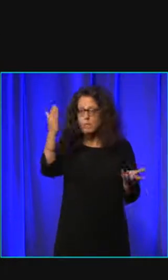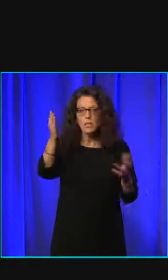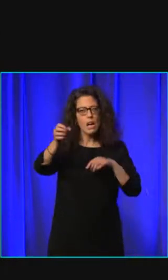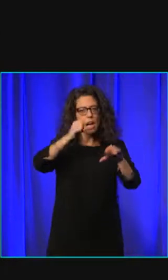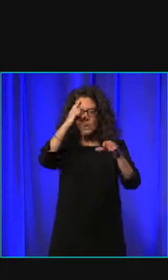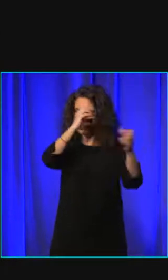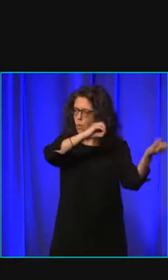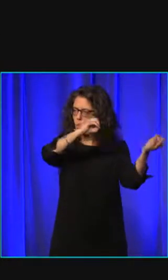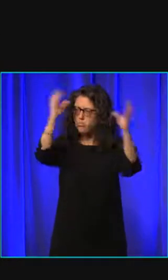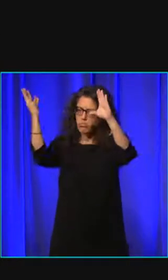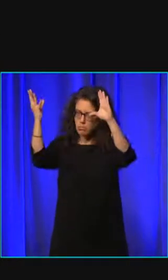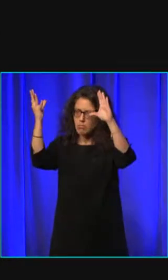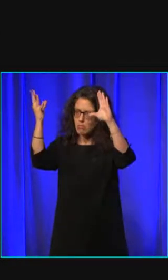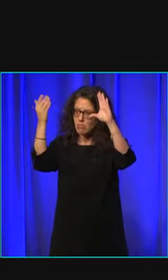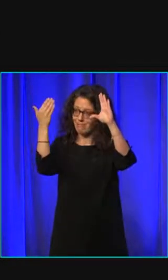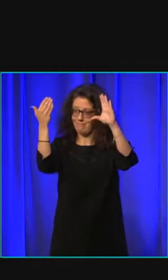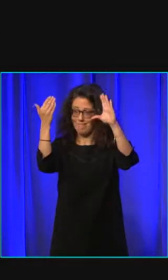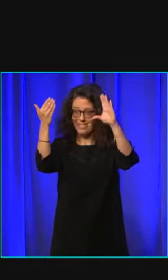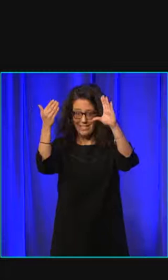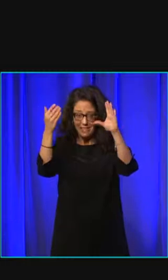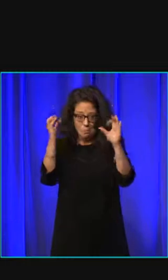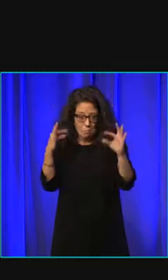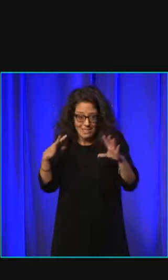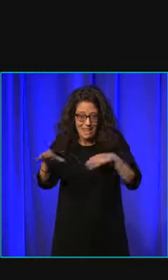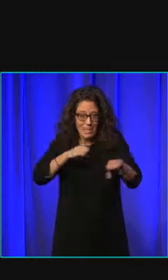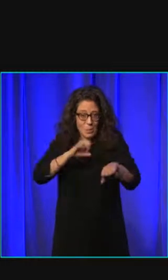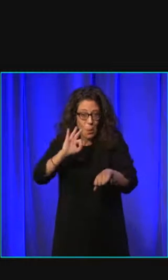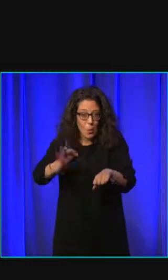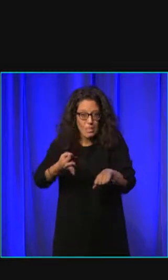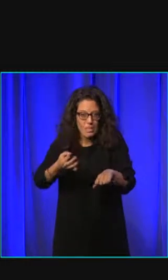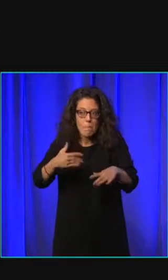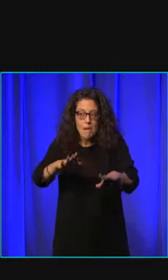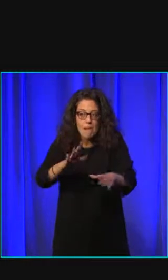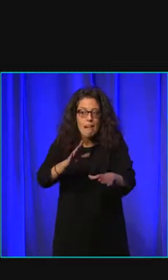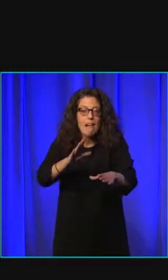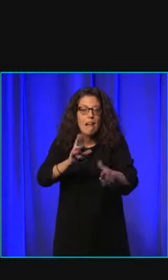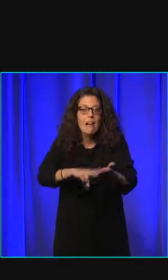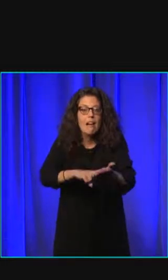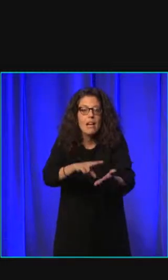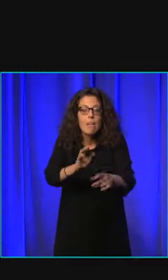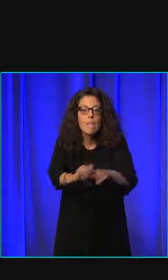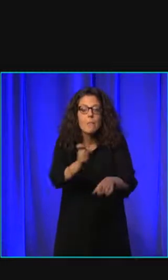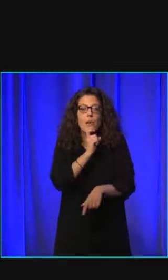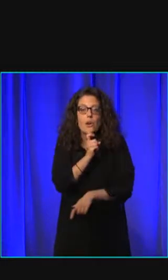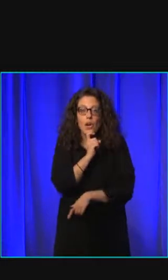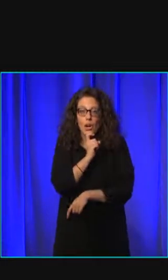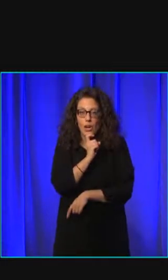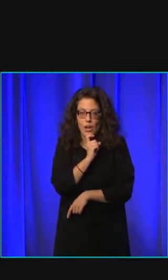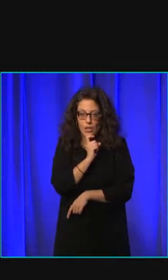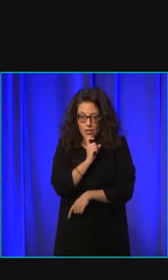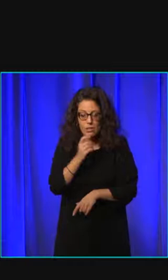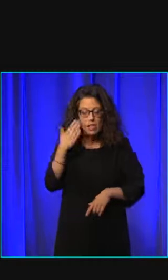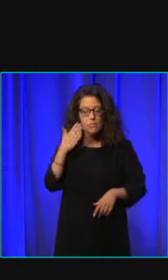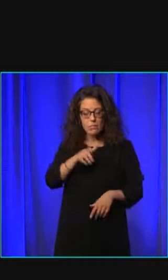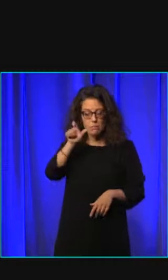c'est une action, sauf que mais elle n'est pas exécutée. Une action, lorsque l'individu est